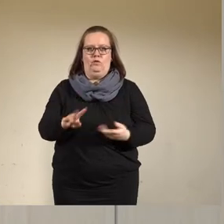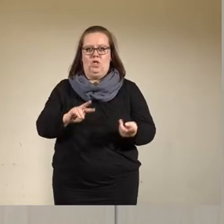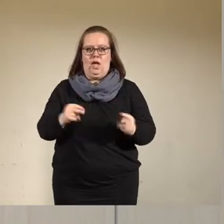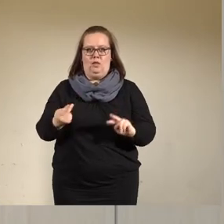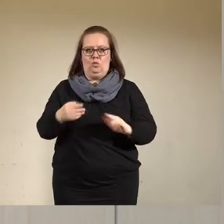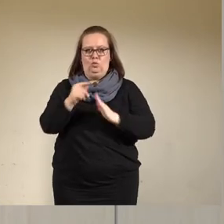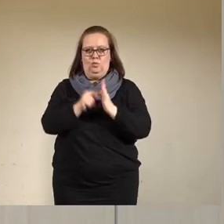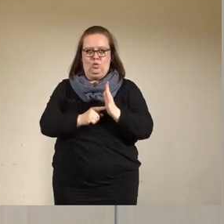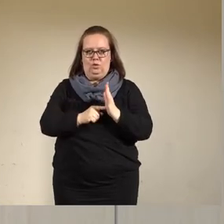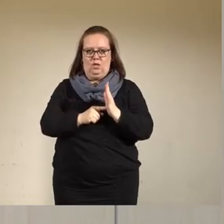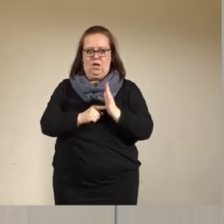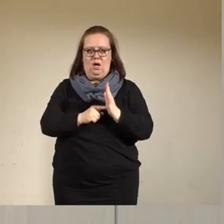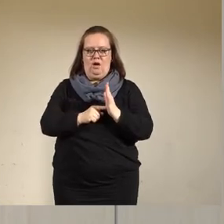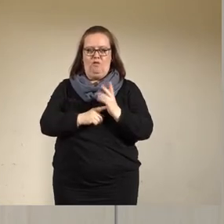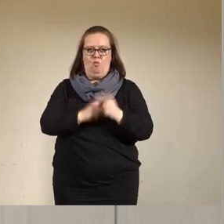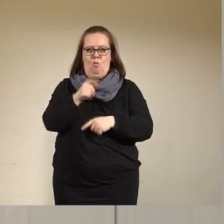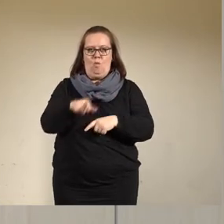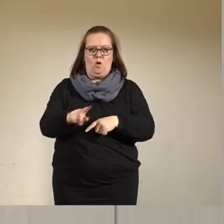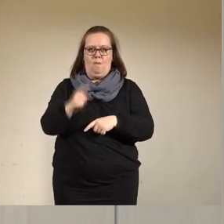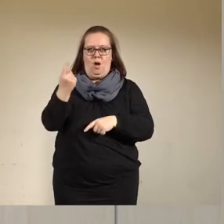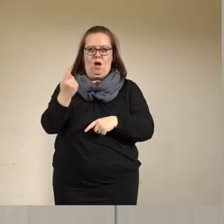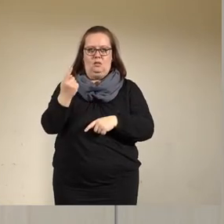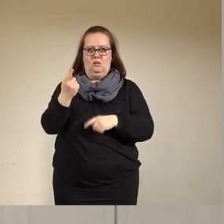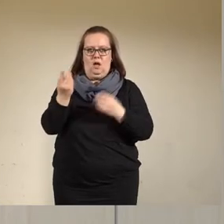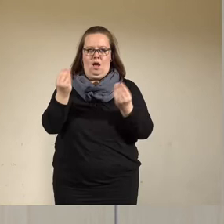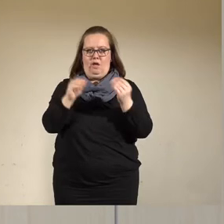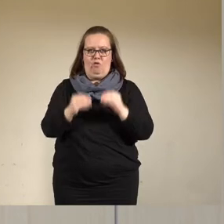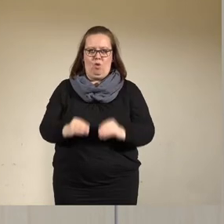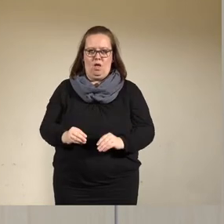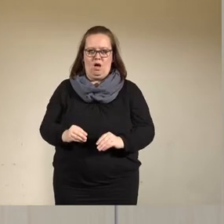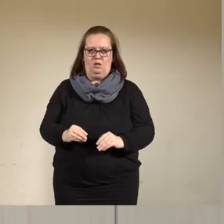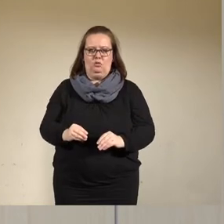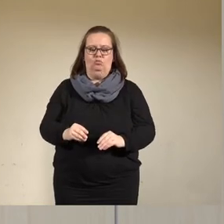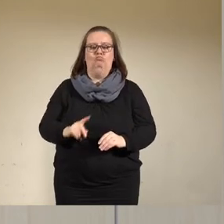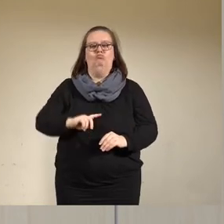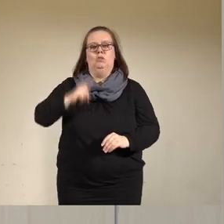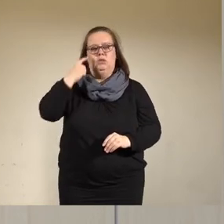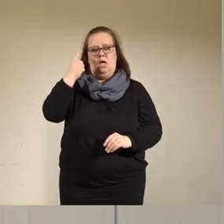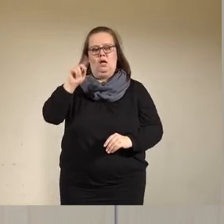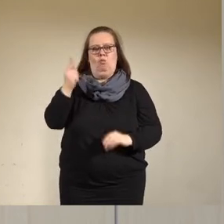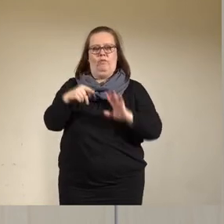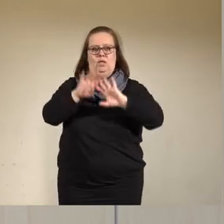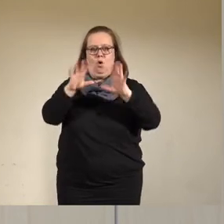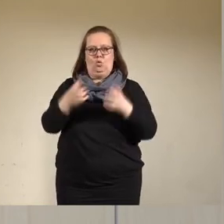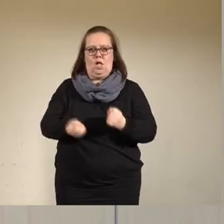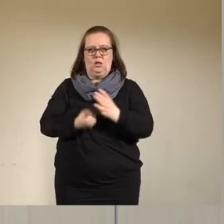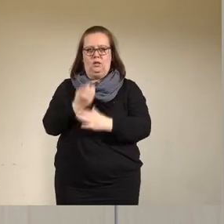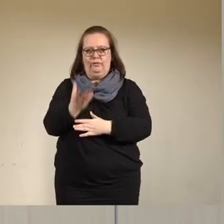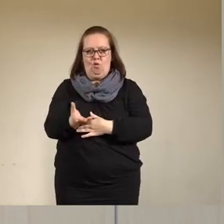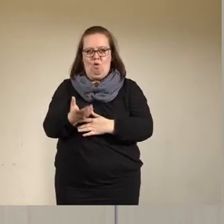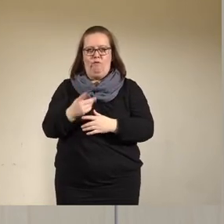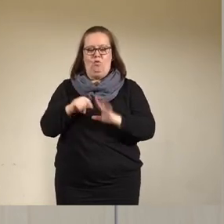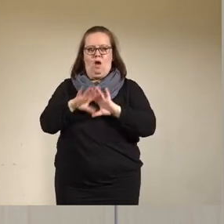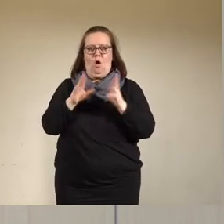im Haushalt des Oberbürgermeisters einformuliert. Wir denken, dass auch wenn man den Haushaltsentwurf oder